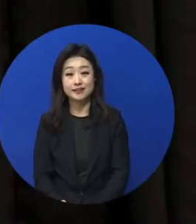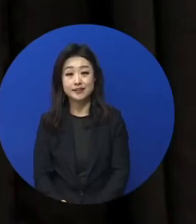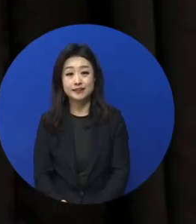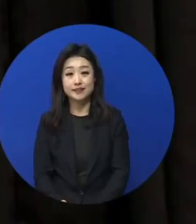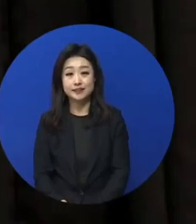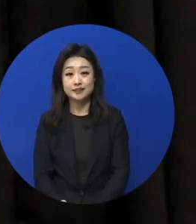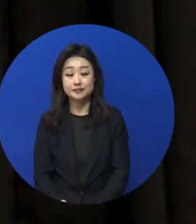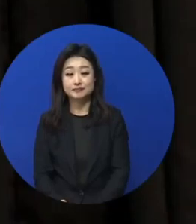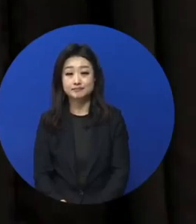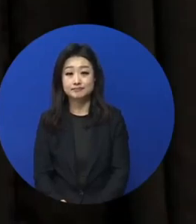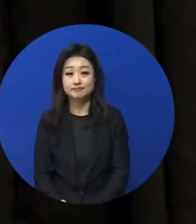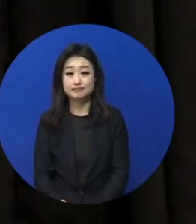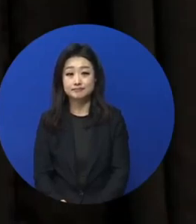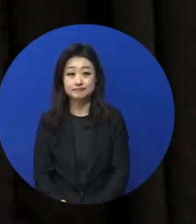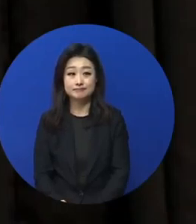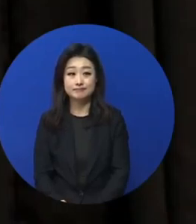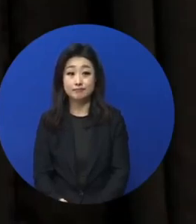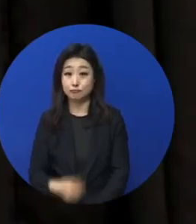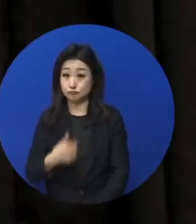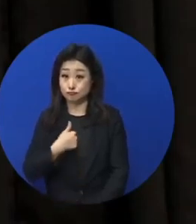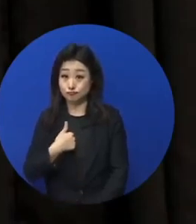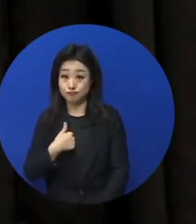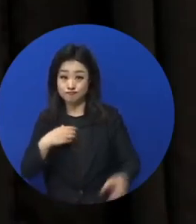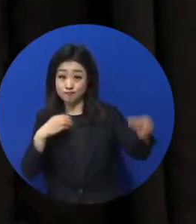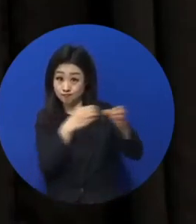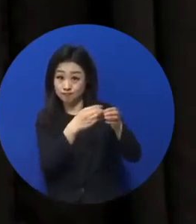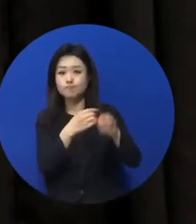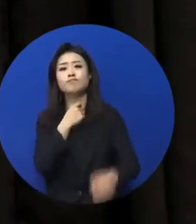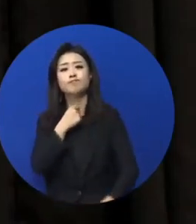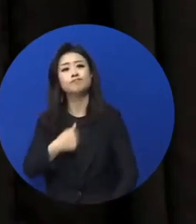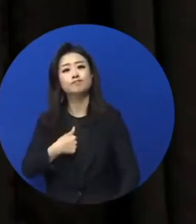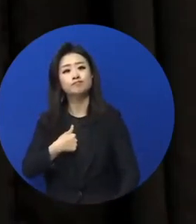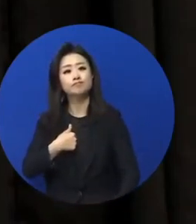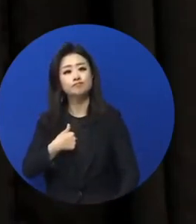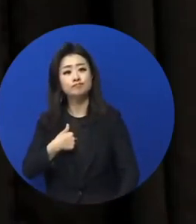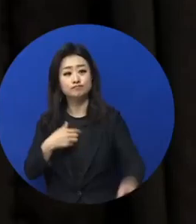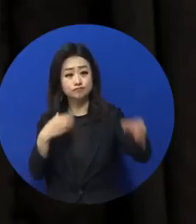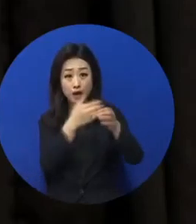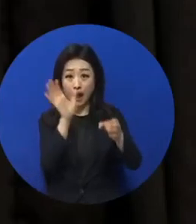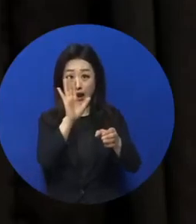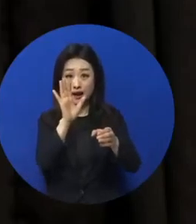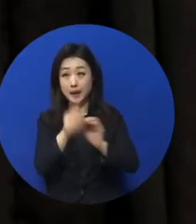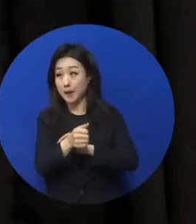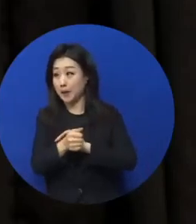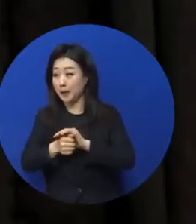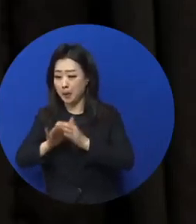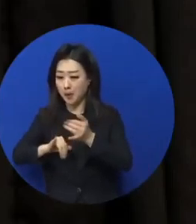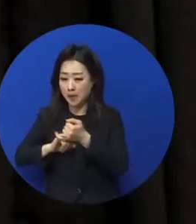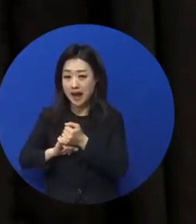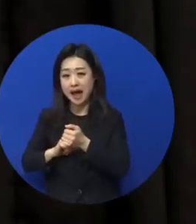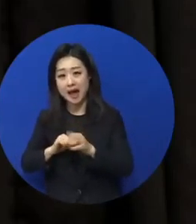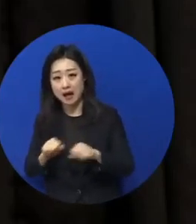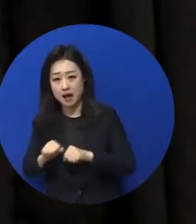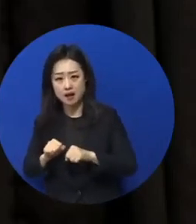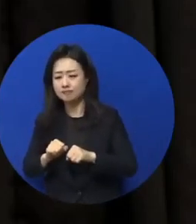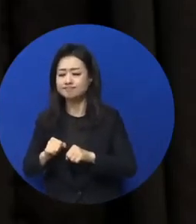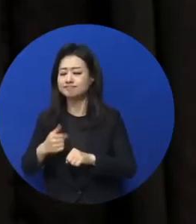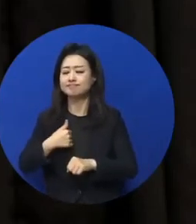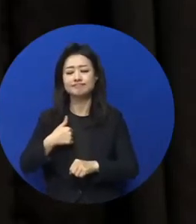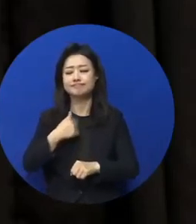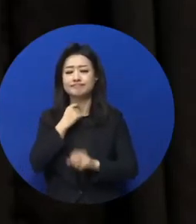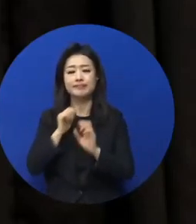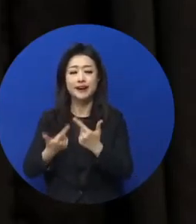그런 사람에게 정면으로 대응하지 않고 인물 경쟁, 공격 경쟁만 하겠다는 것은 옳지 않은 일입니다.